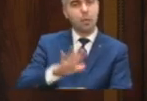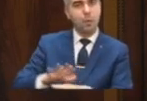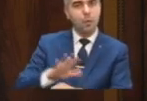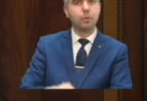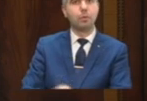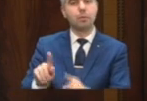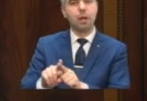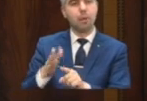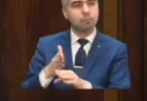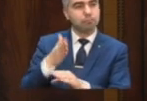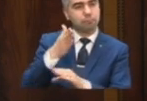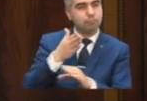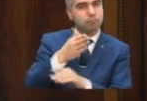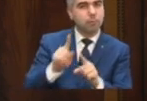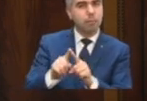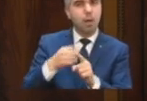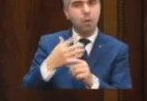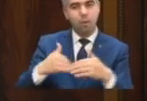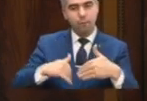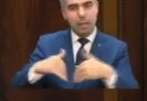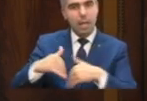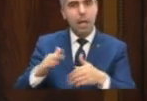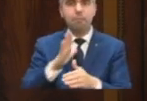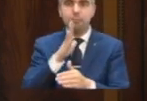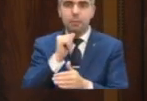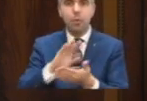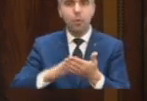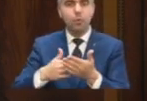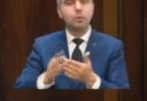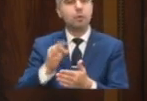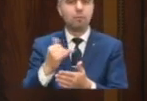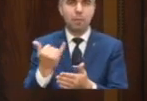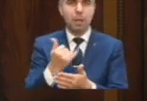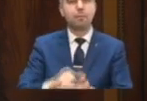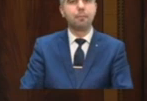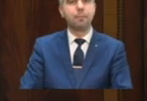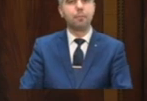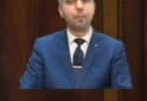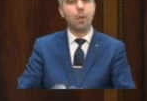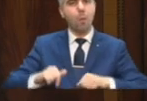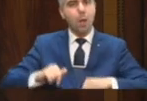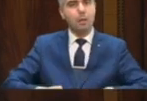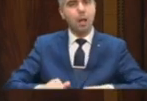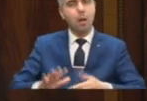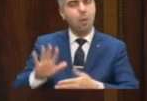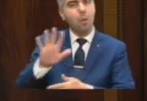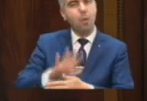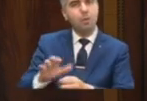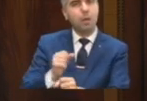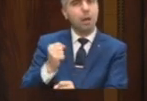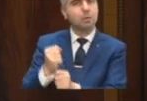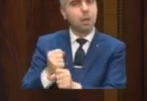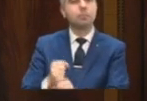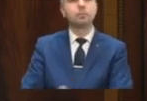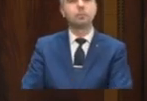حاد التدخل في الأحياء الناقصة التجهيز والهامشية بعناية خاصة، حيث جندت الوزارة إمكانية مهمة من